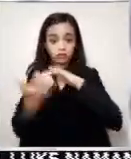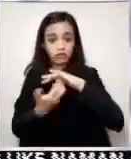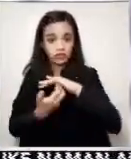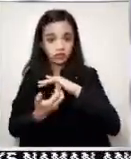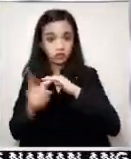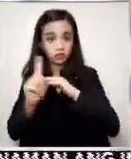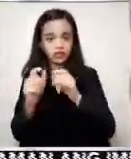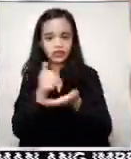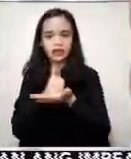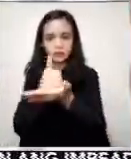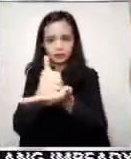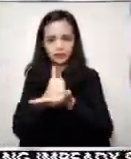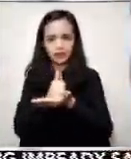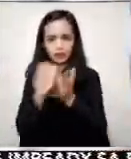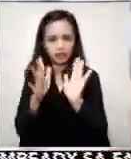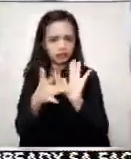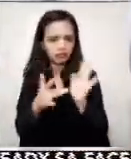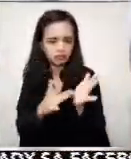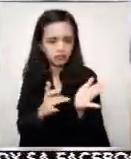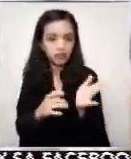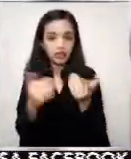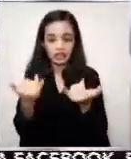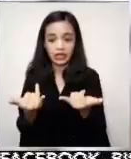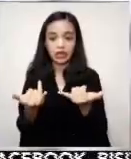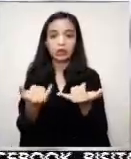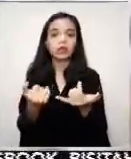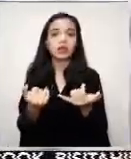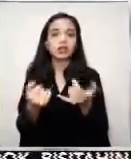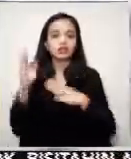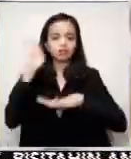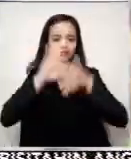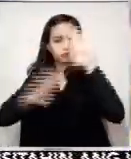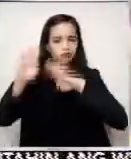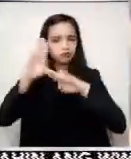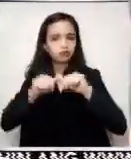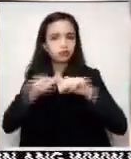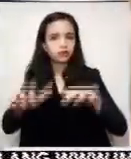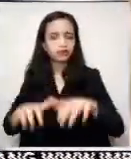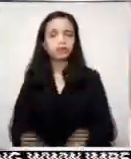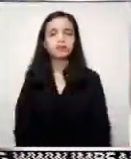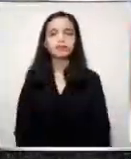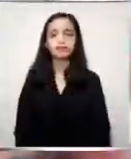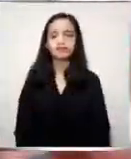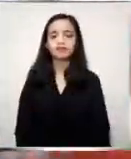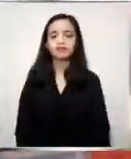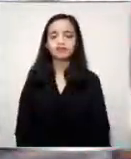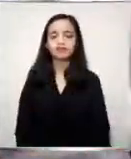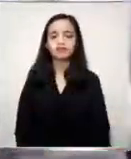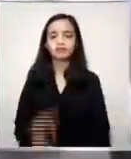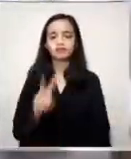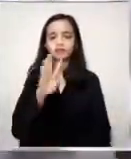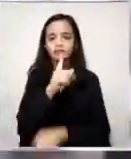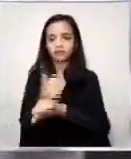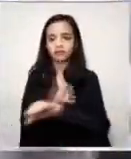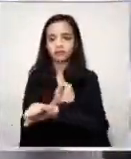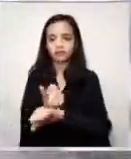po tayo sa panahon ngayon na may crisis tayo. Tina Panganiban Perez, Nakatutok, 24 Oras.